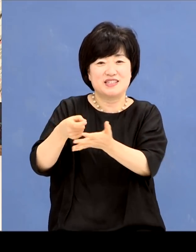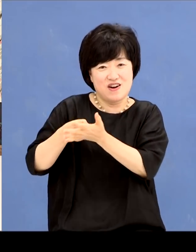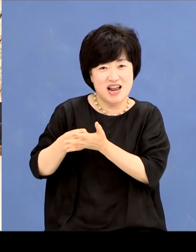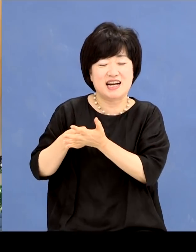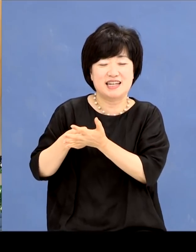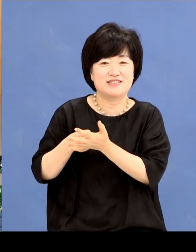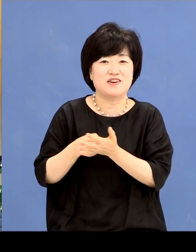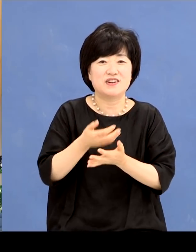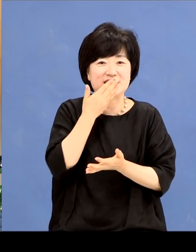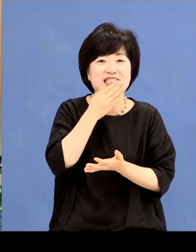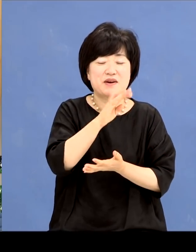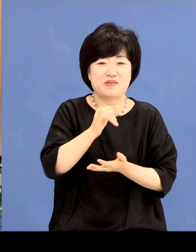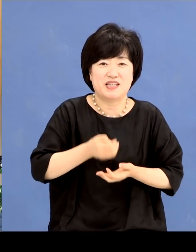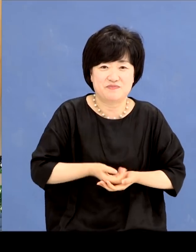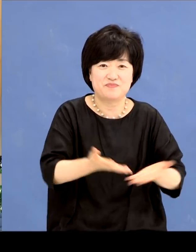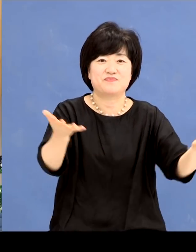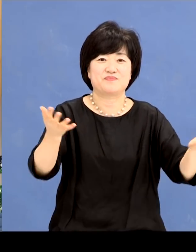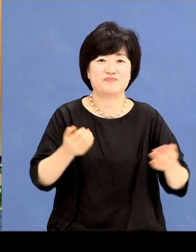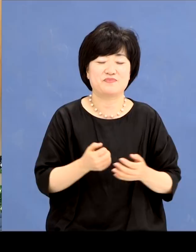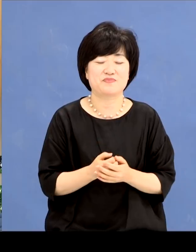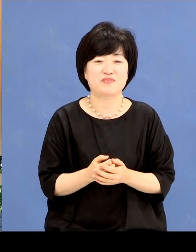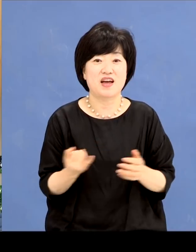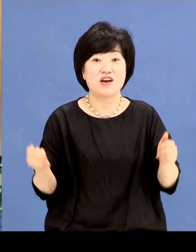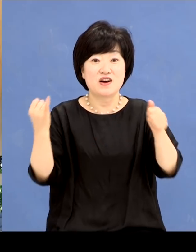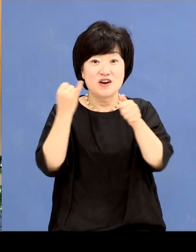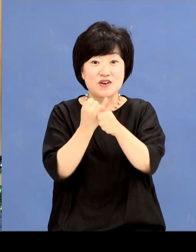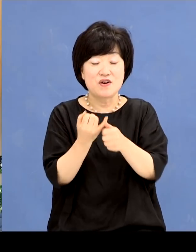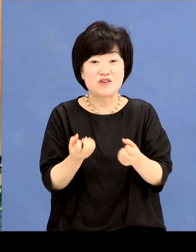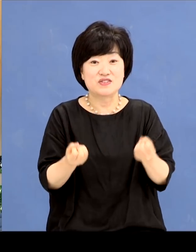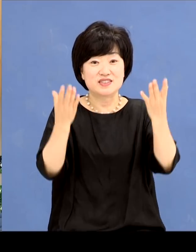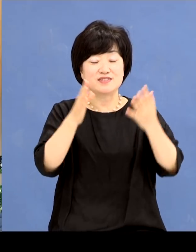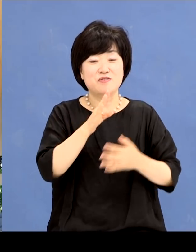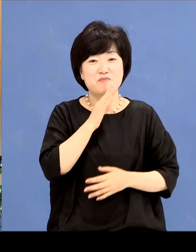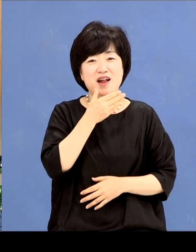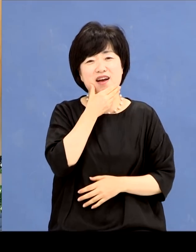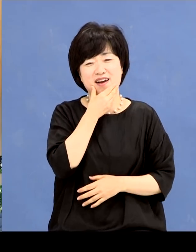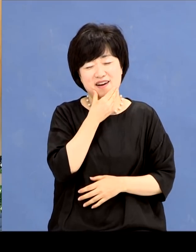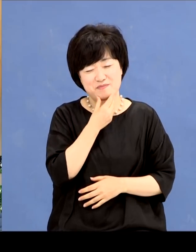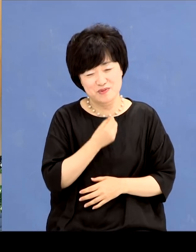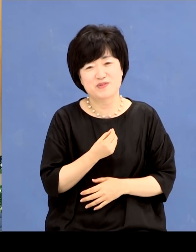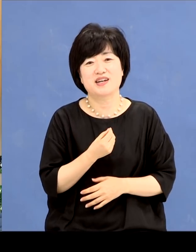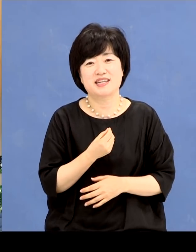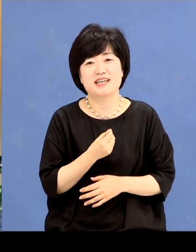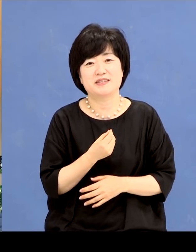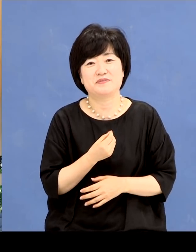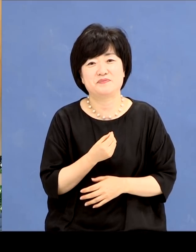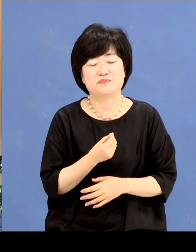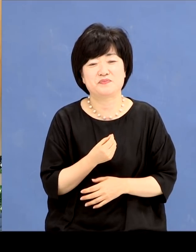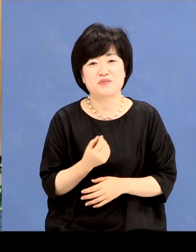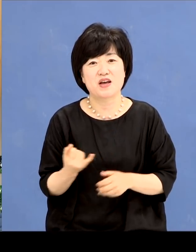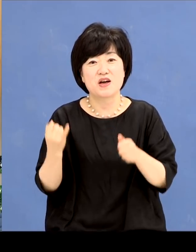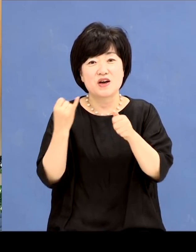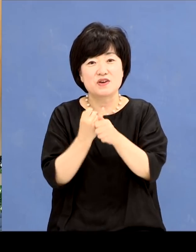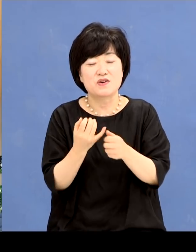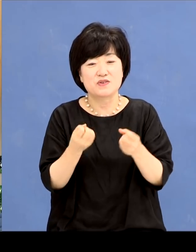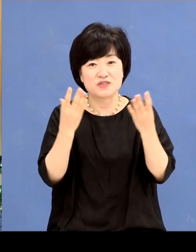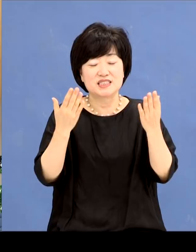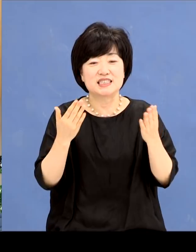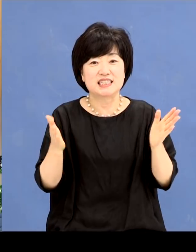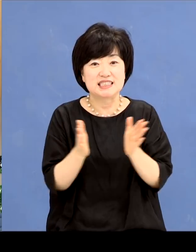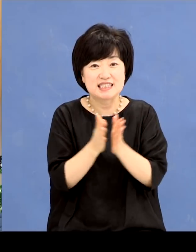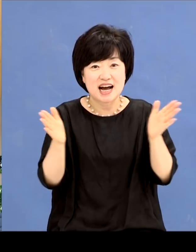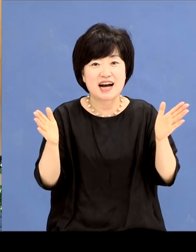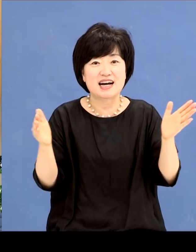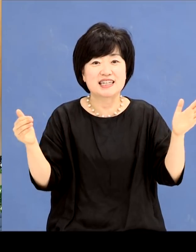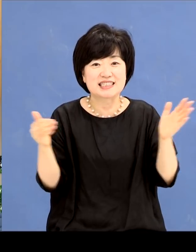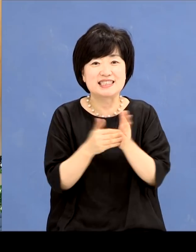와. 그래서 아무튼 그런 결혼식을 저희가 했었는데 참 행복했던 것 같아요. 저는 사실 결혼식을 시작할 때부터 끝날